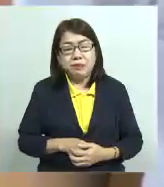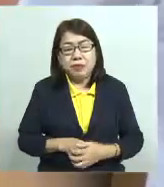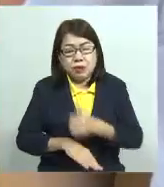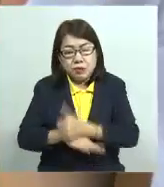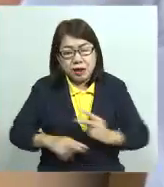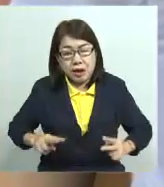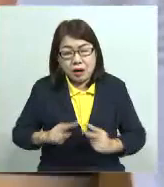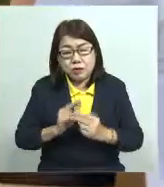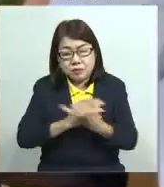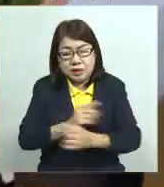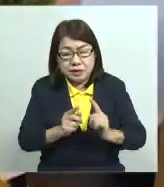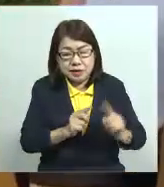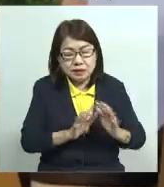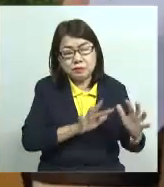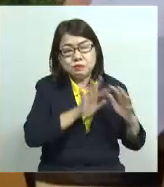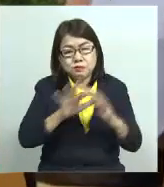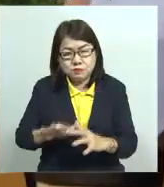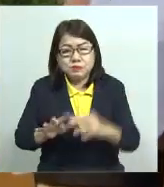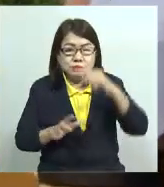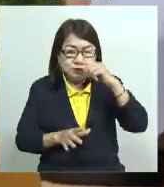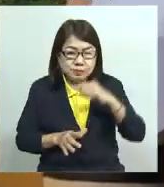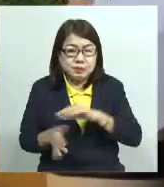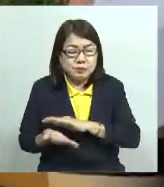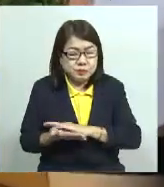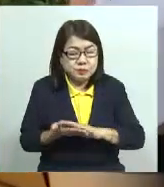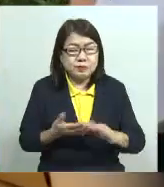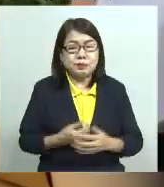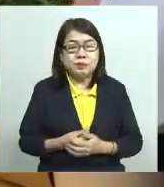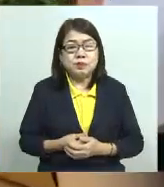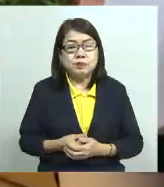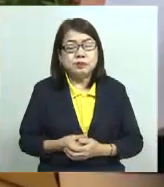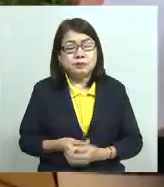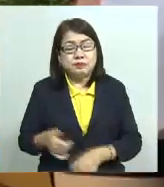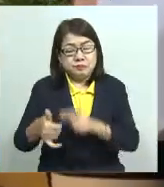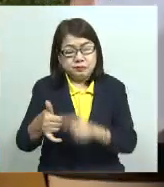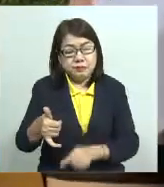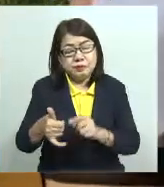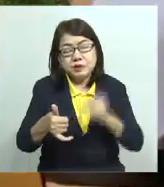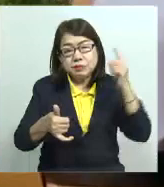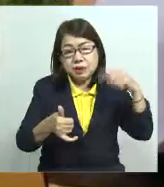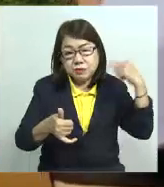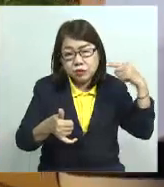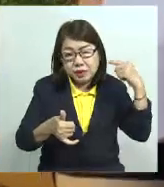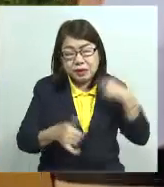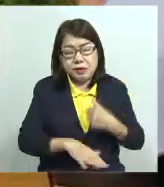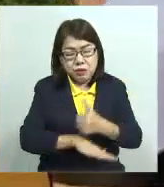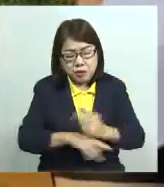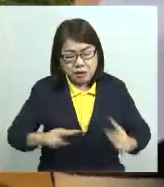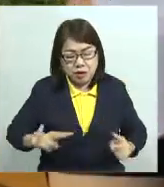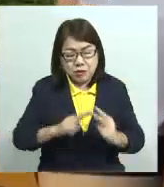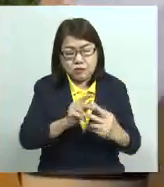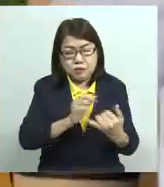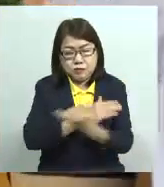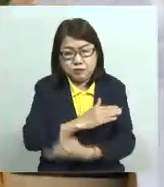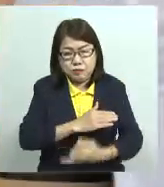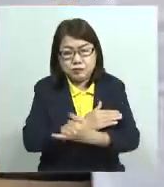คู่เจรจาก็ทยอยเดินทางมาถึงประเทศไทยแล้วนะคะไม่ว่าจะเป็นนางคังคยองกวารัฐมนตรีต่างประเทศ